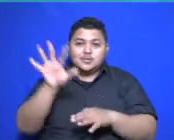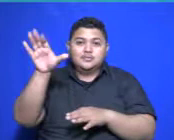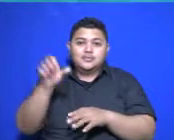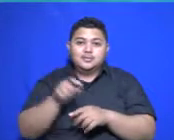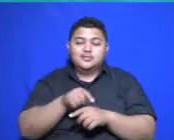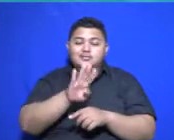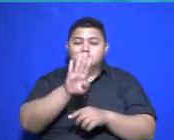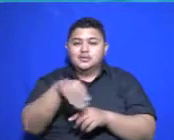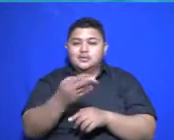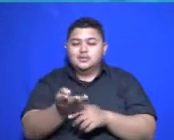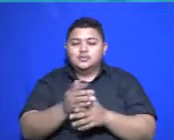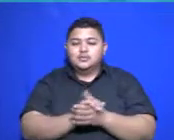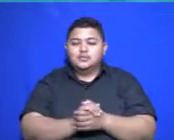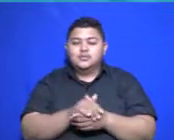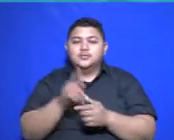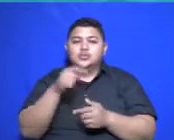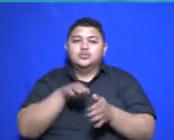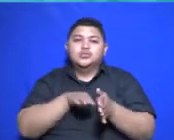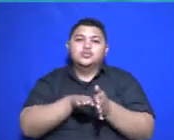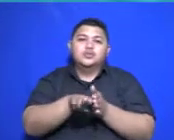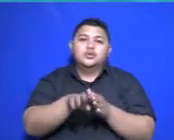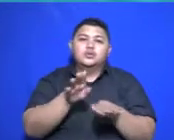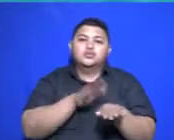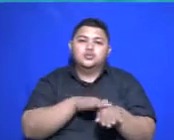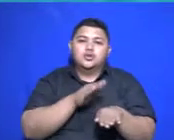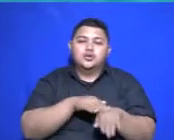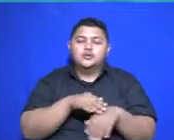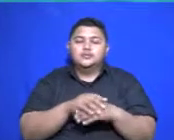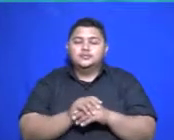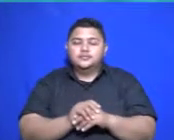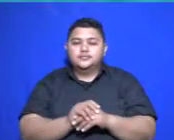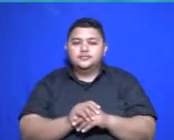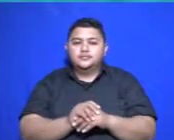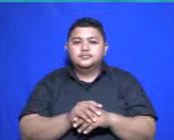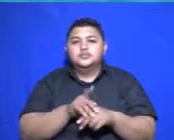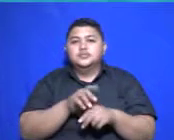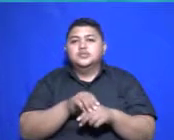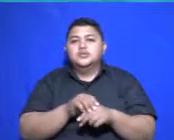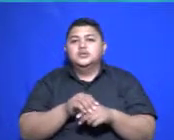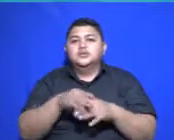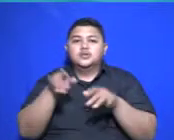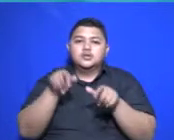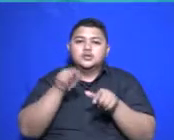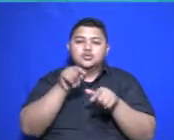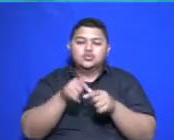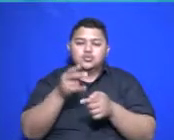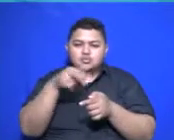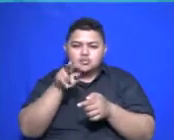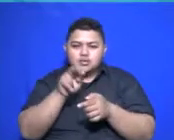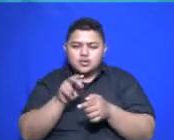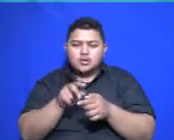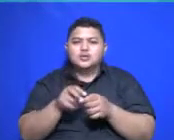4 tahun dalam memajukan kebudayaan dan Pancasila dalam rangka meningkatkan kualitas sumber daya